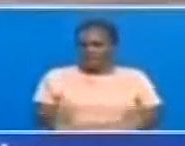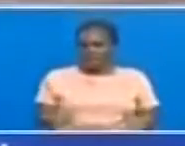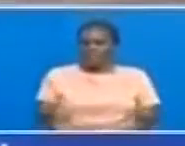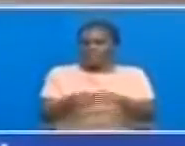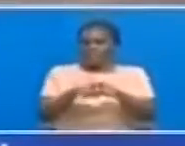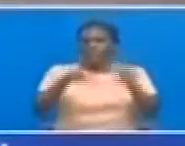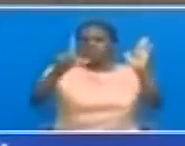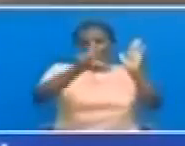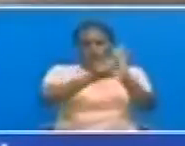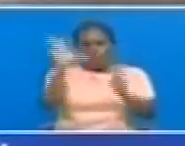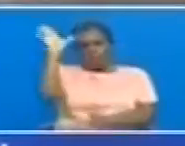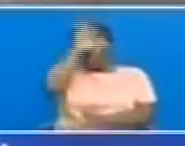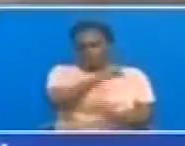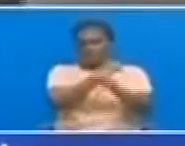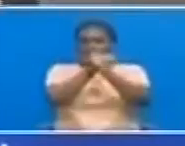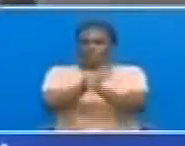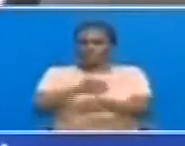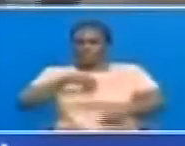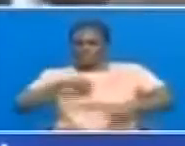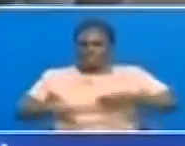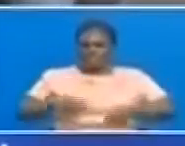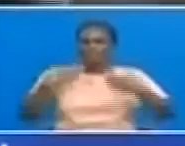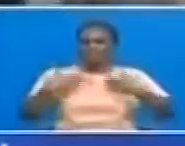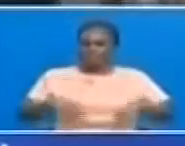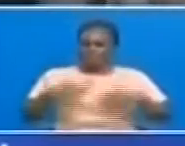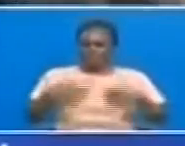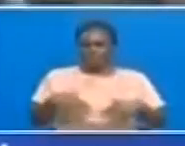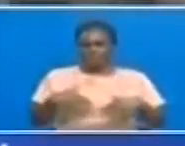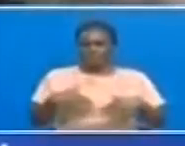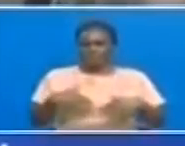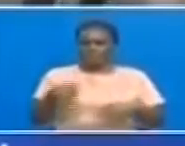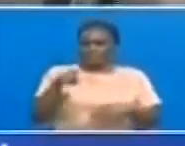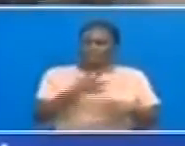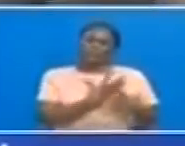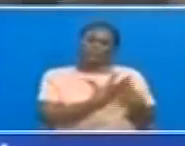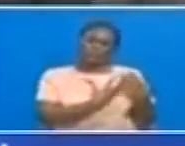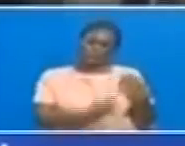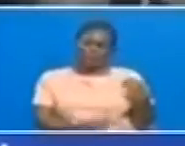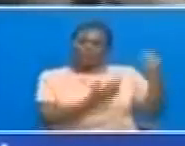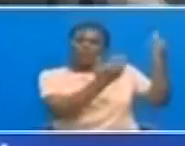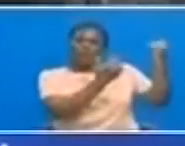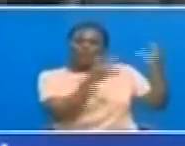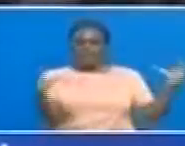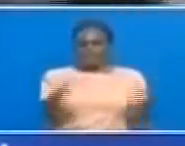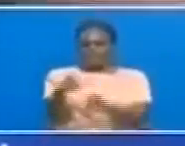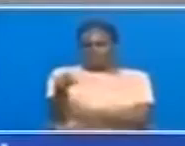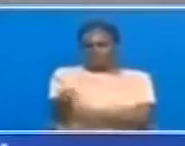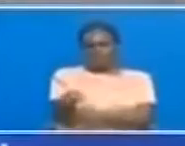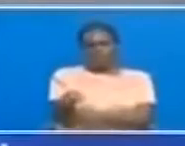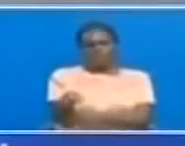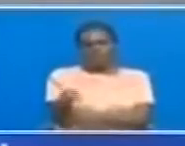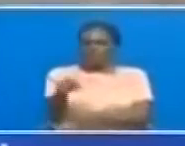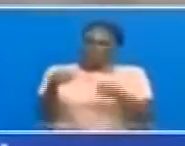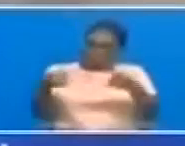sheria mahususi kulinda haki za walemavu na hususan kuhusiana na elimu yao kunazidi kuvunja matumaini kwa jamii hii inayozidi